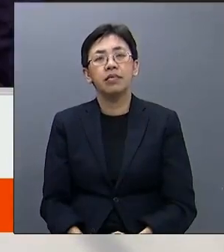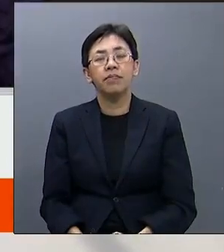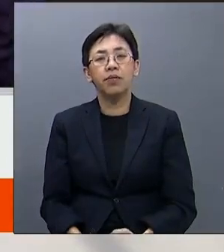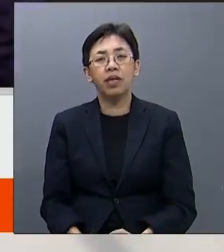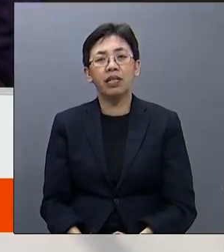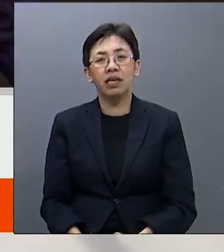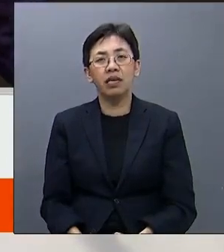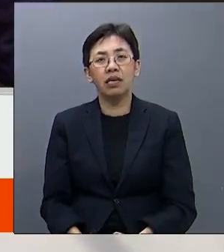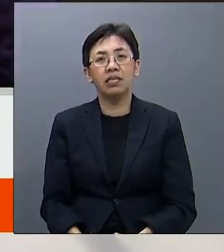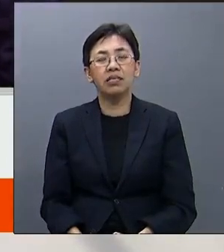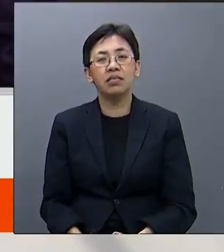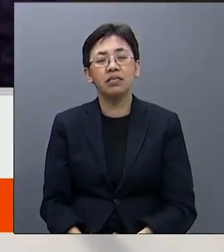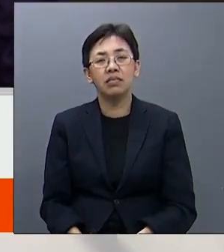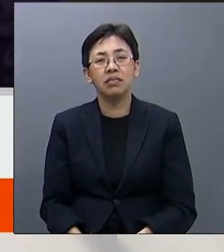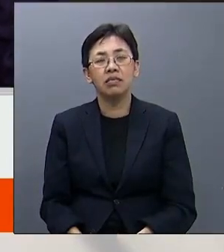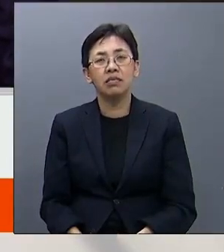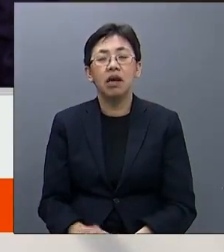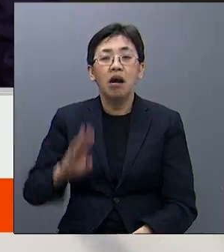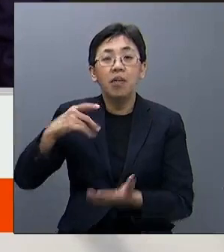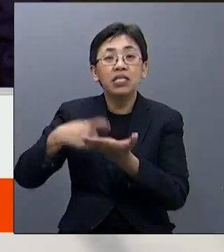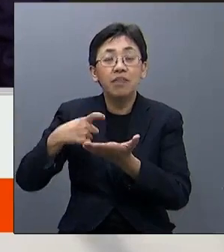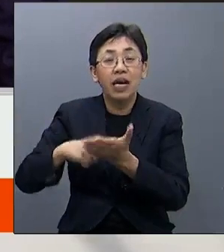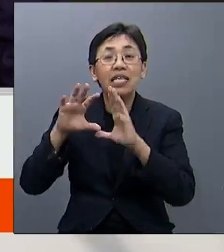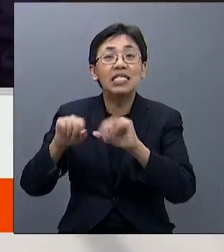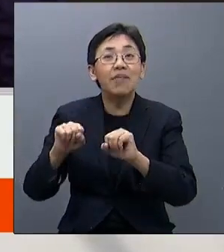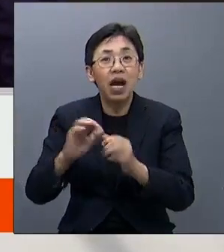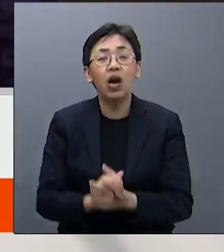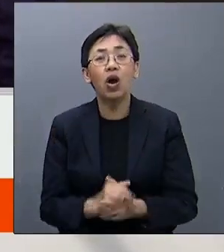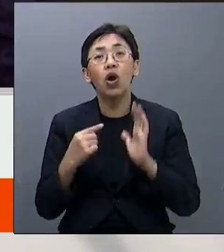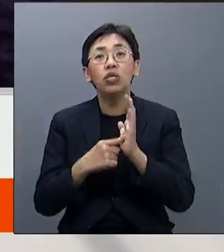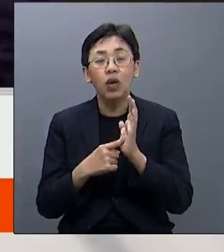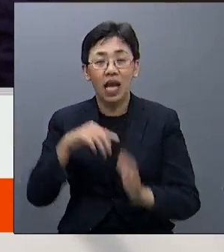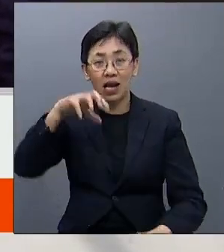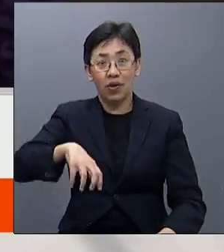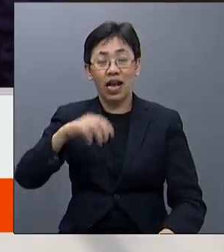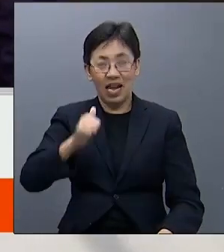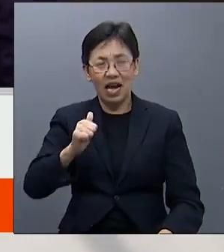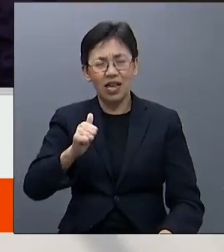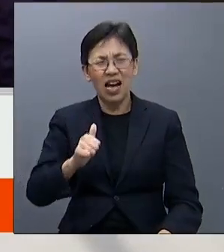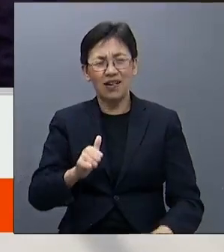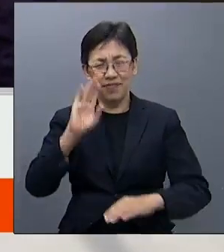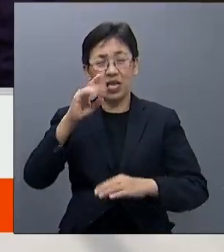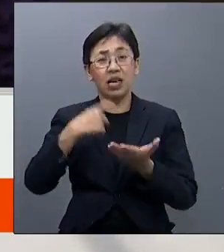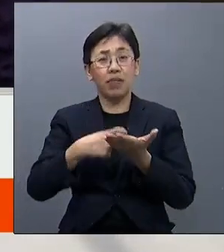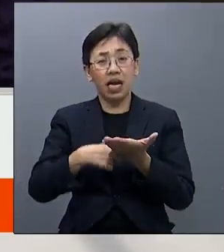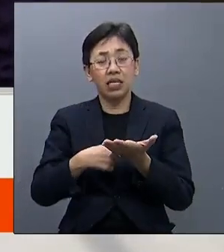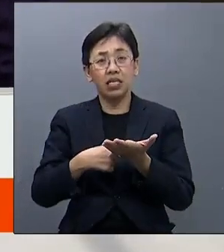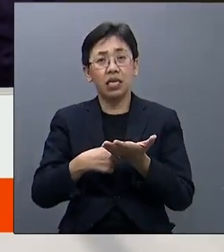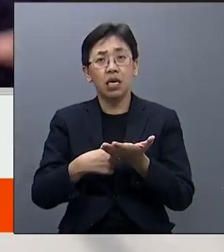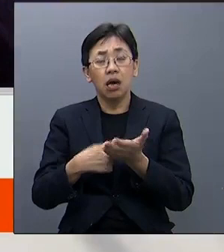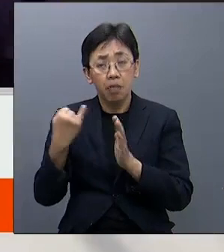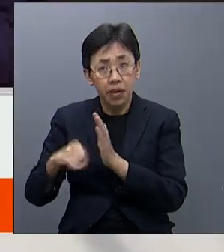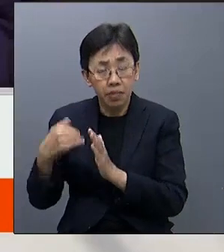ที่มีการจับกลุ่มโบรกเกอร์บริษัทประกันไปเนี่ยอย่างหน่วยงานที่เป็นต้นสังกัดของเขาเองต้องมีส่วนผิดด้วย